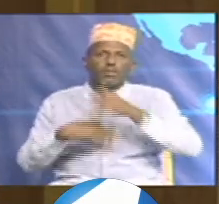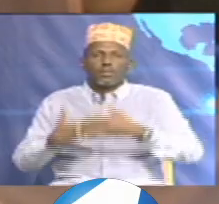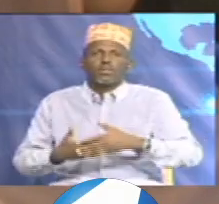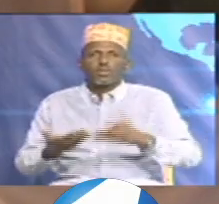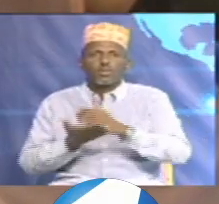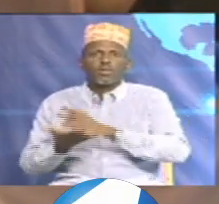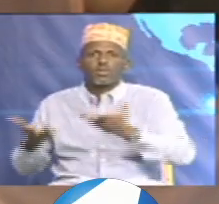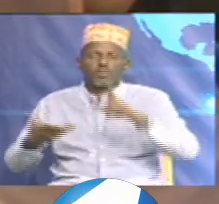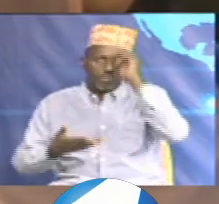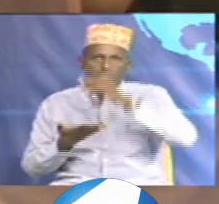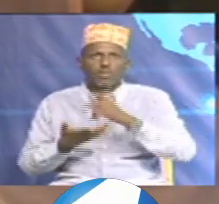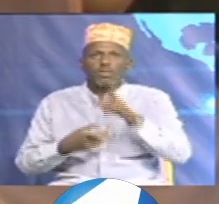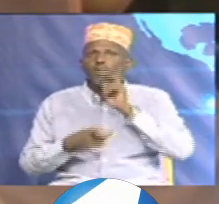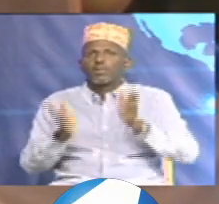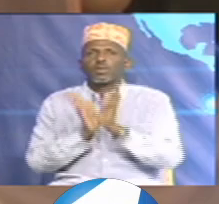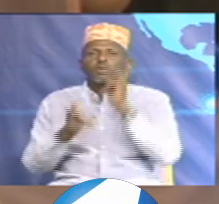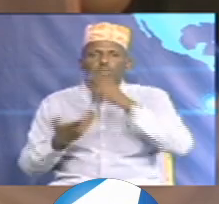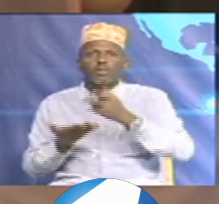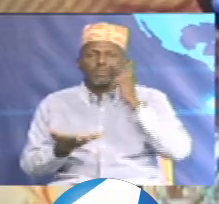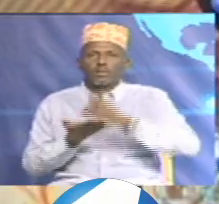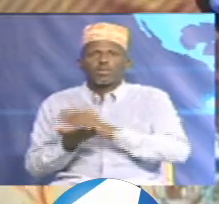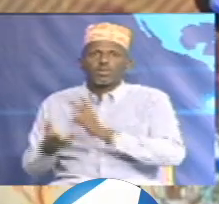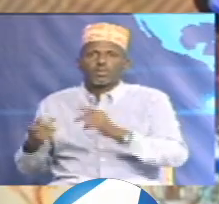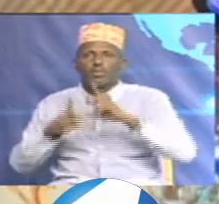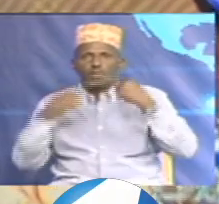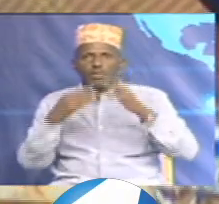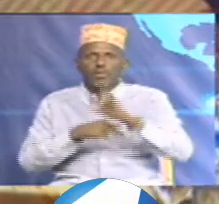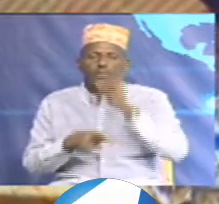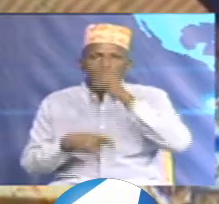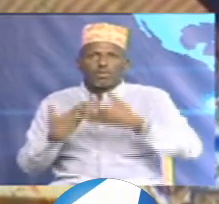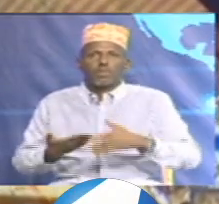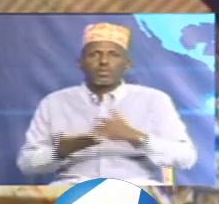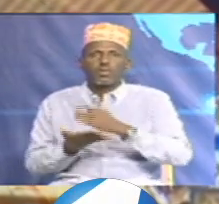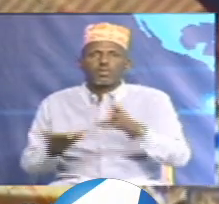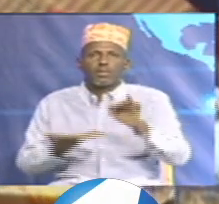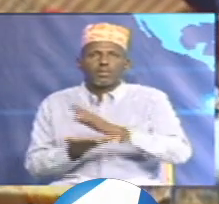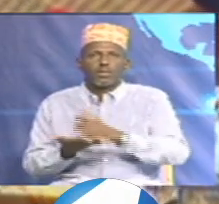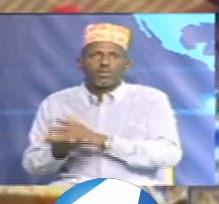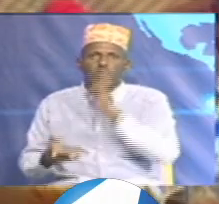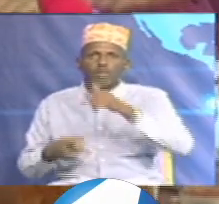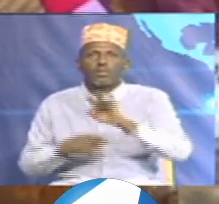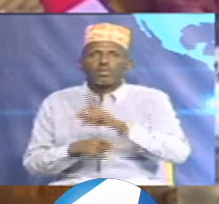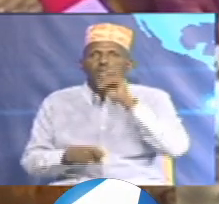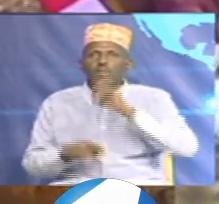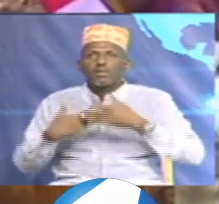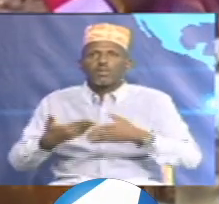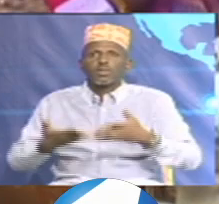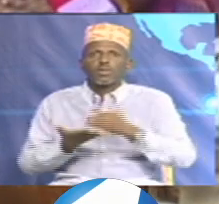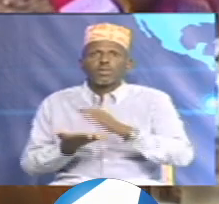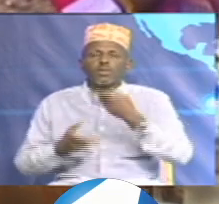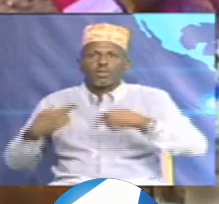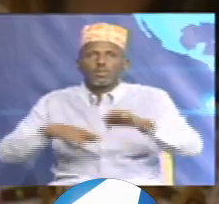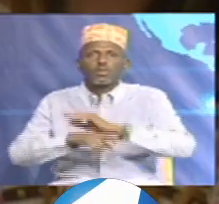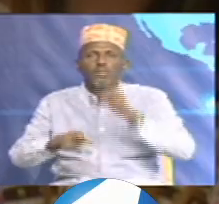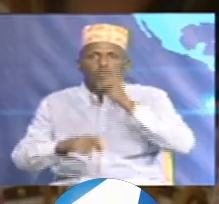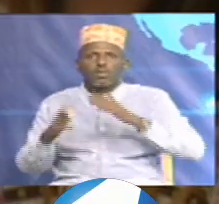mais aussi du monde des affaires. Objectif, échanger, débattre sur plusieurs thématiques relatives à la femme, le chemin